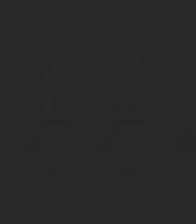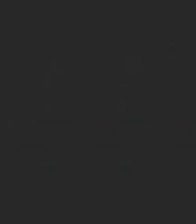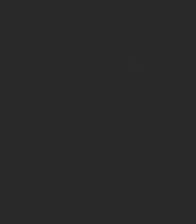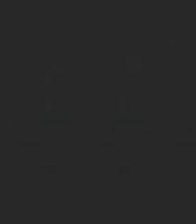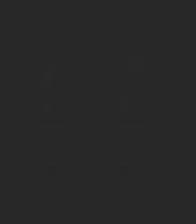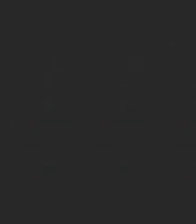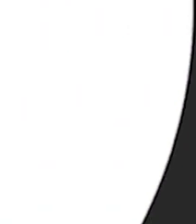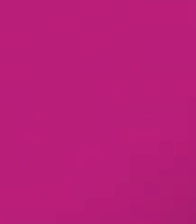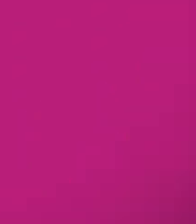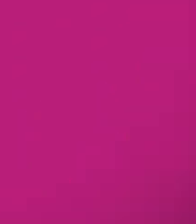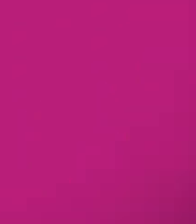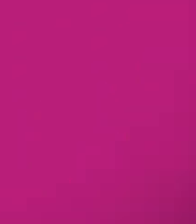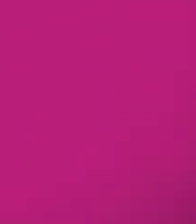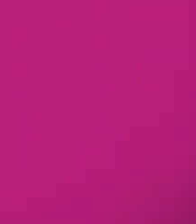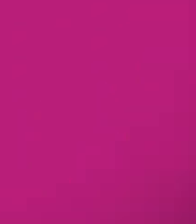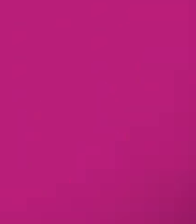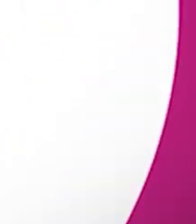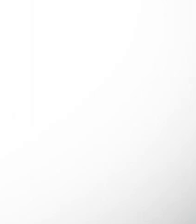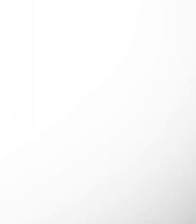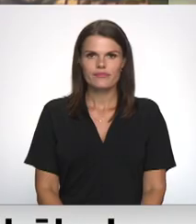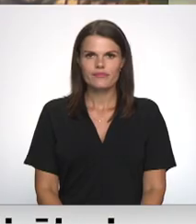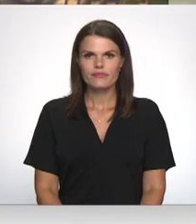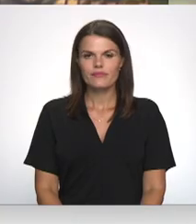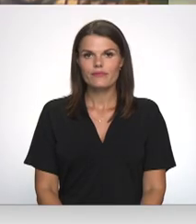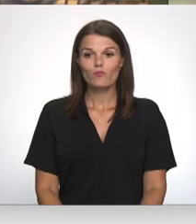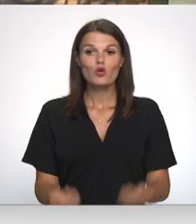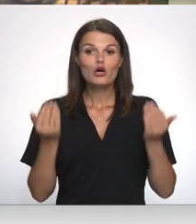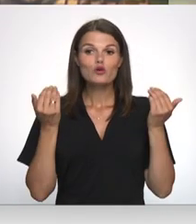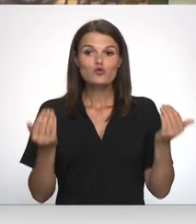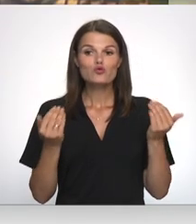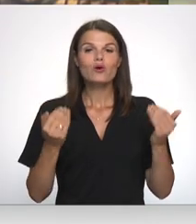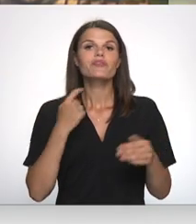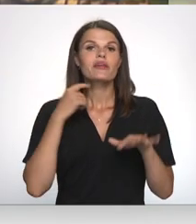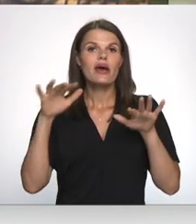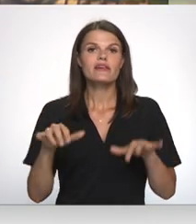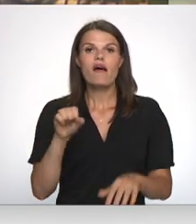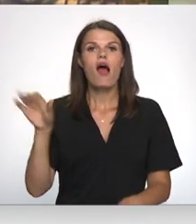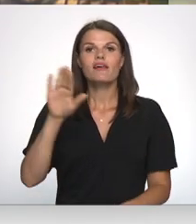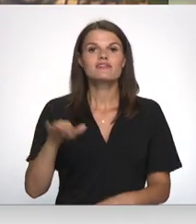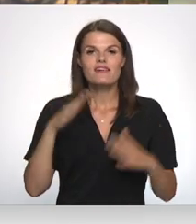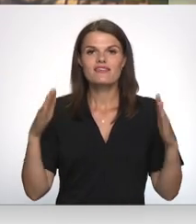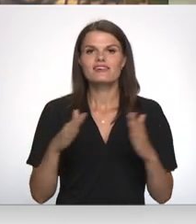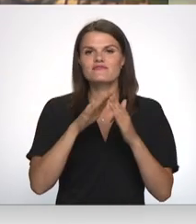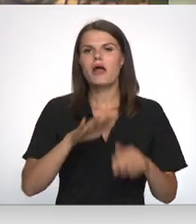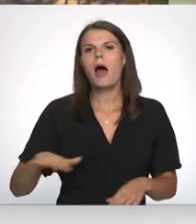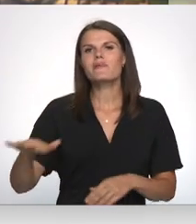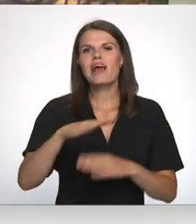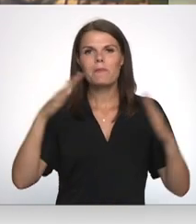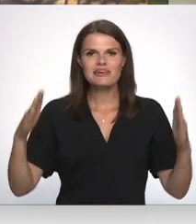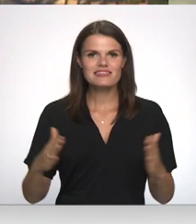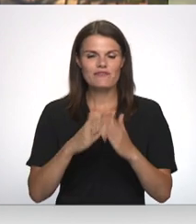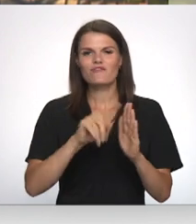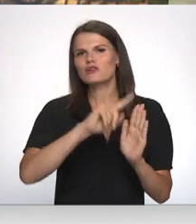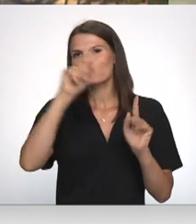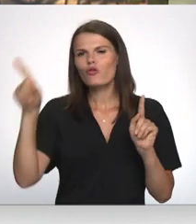Re, viss ēters ir te! Šodien Rīgā Āgenskalnā svin apkaimes svētkus. Visu